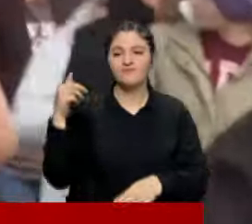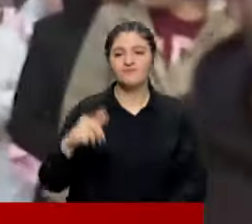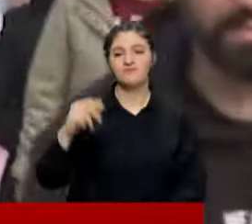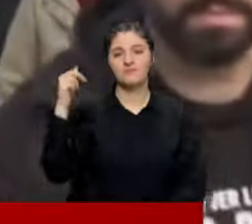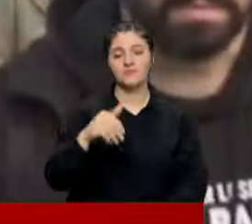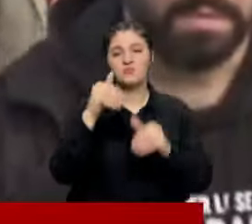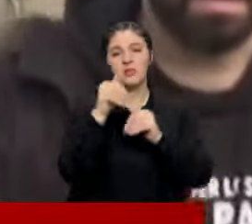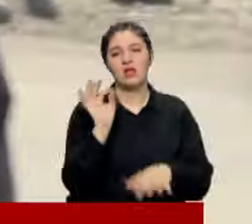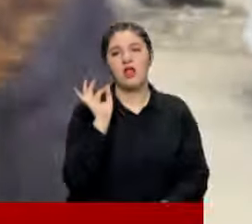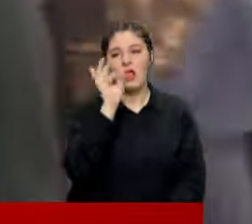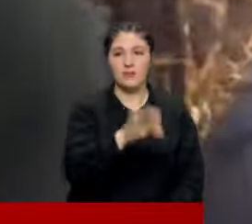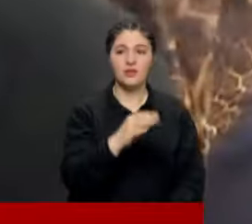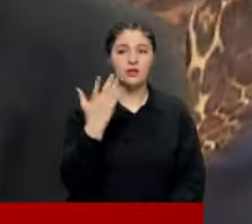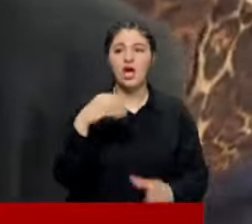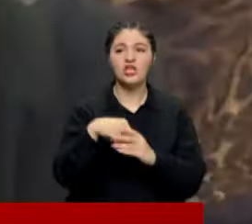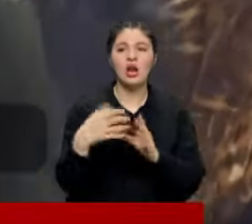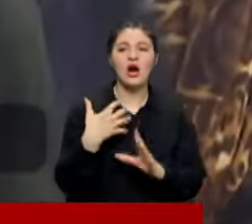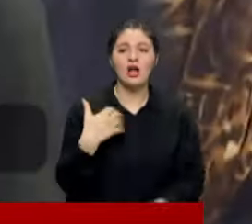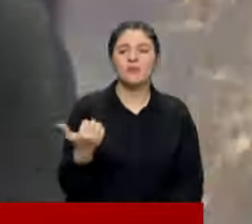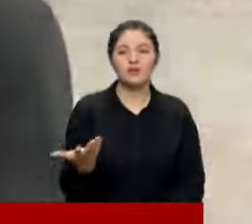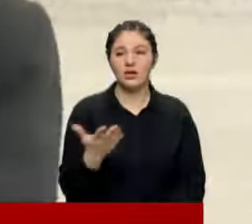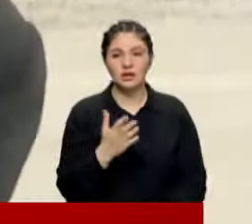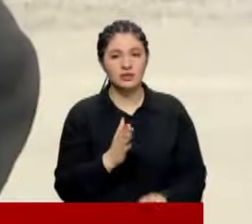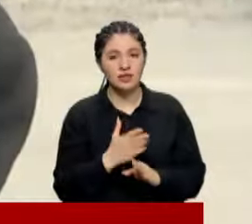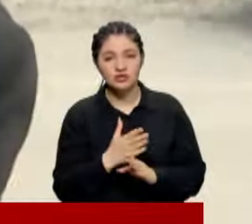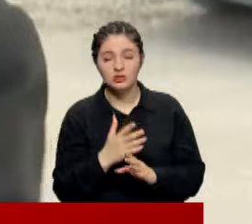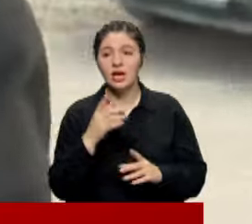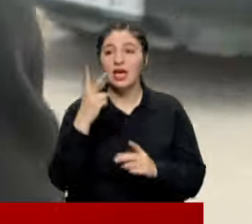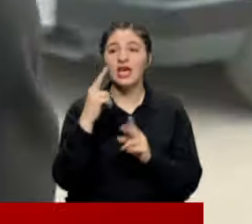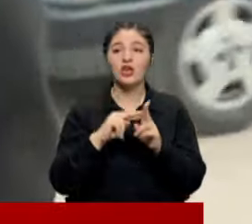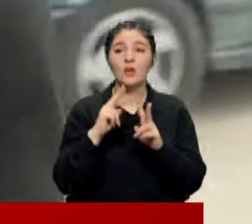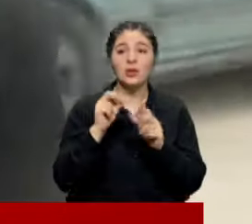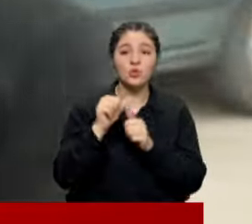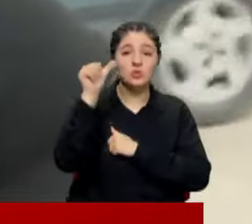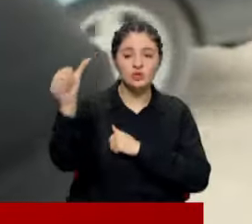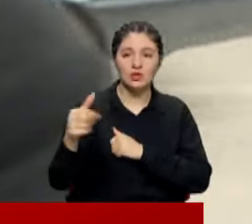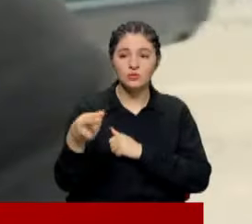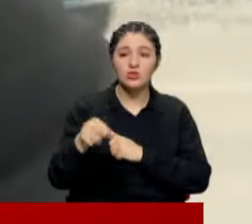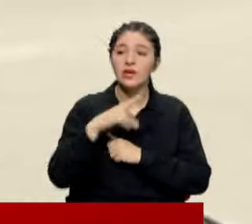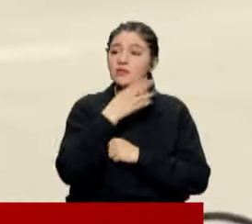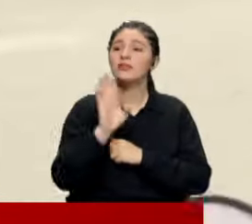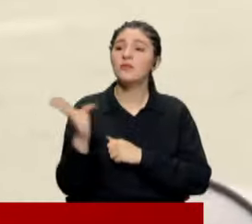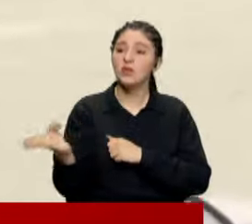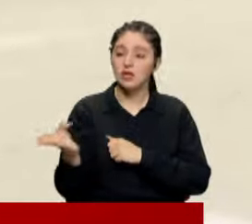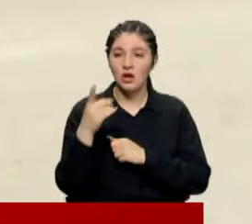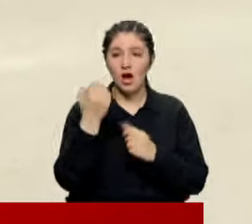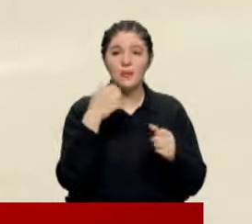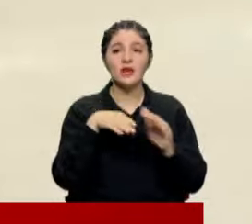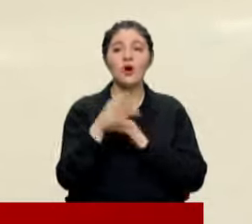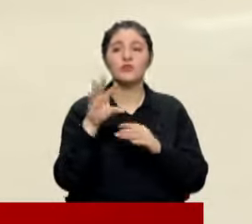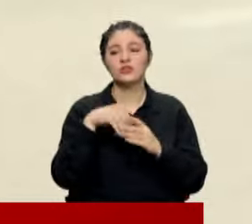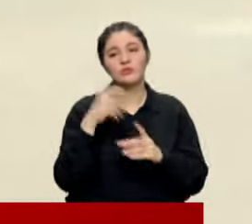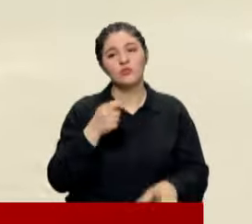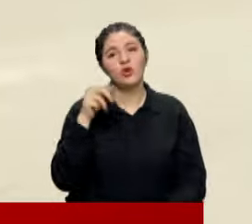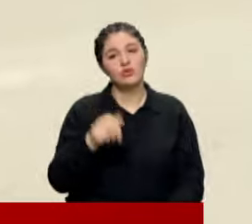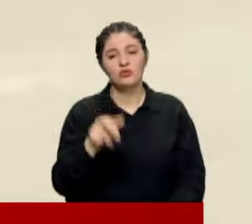yürüyerek mezarlığa ulaştı. Ya içeri almadılar. Niçin? 2 kilometre var ara park ettiğimiz yer. Bu çocuğa yazık değil mi? Araç girişi olmadığı için